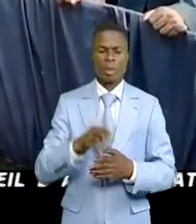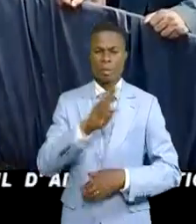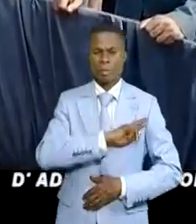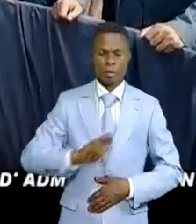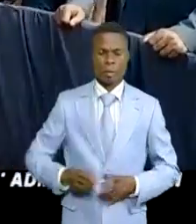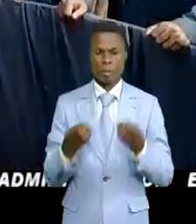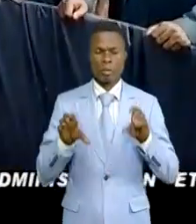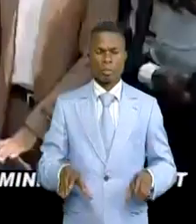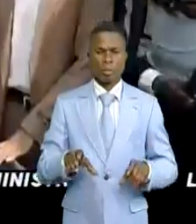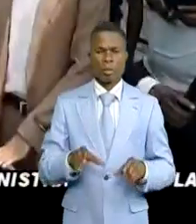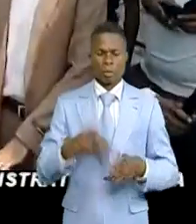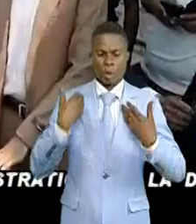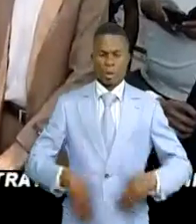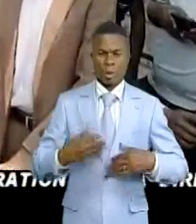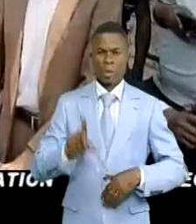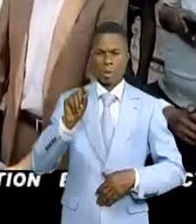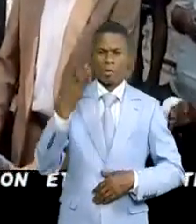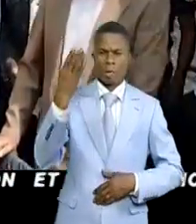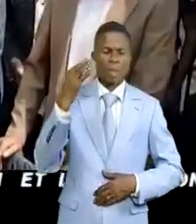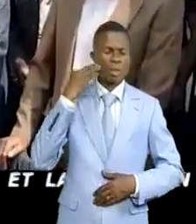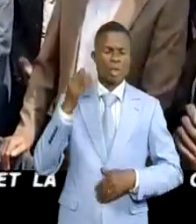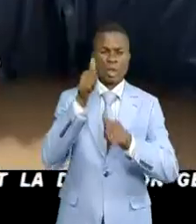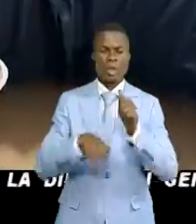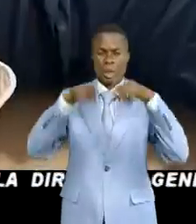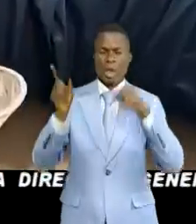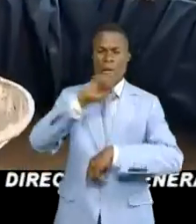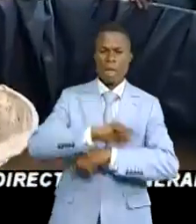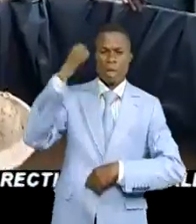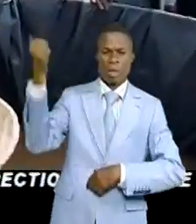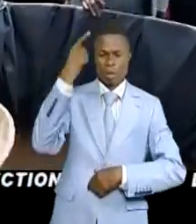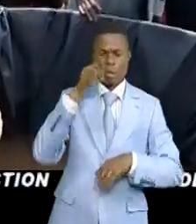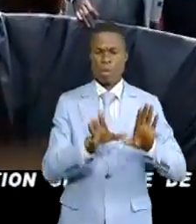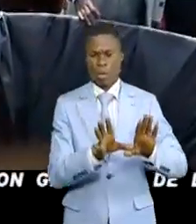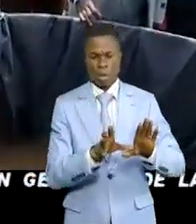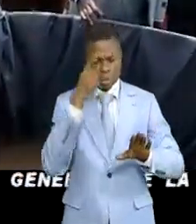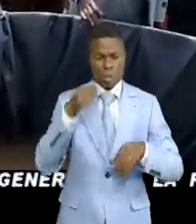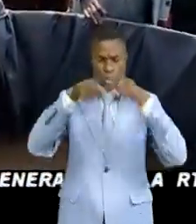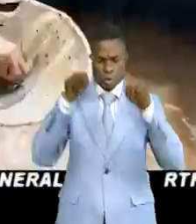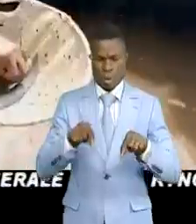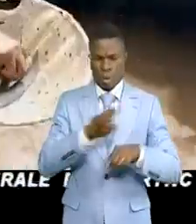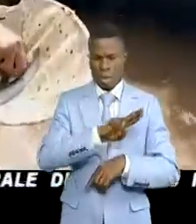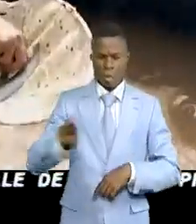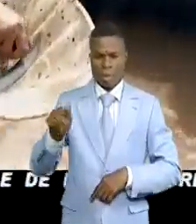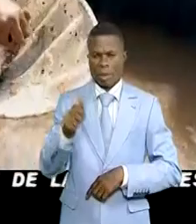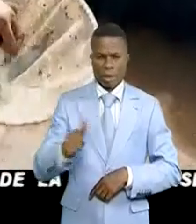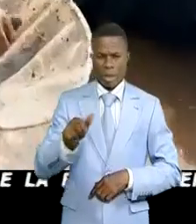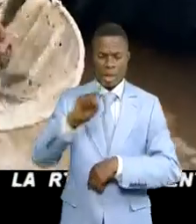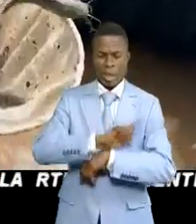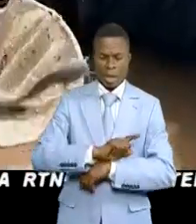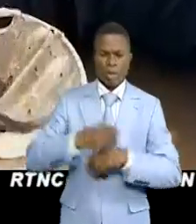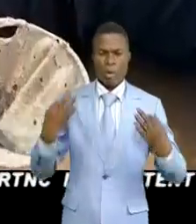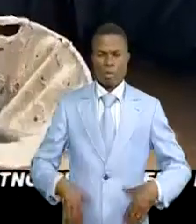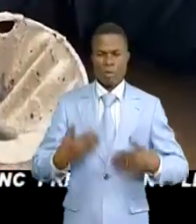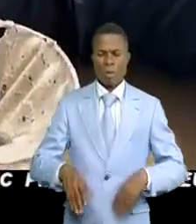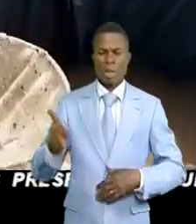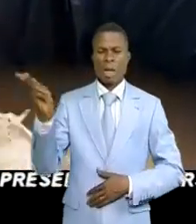du Congo célèbre le 24 juin de chaque année la journée nationale du poisson. Pour cette année, cette journée est commémorée au